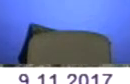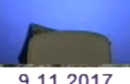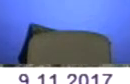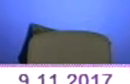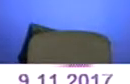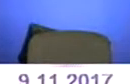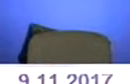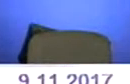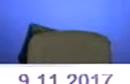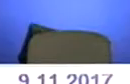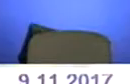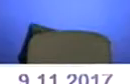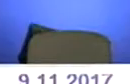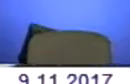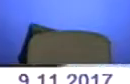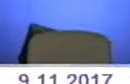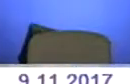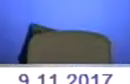ТТБ.